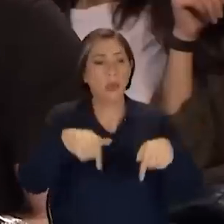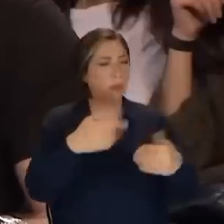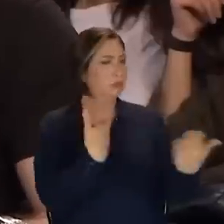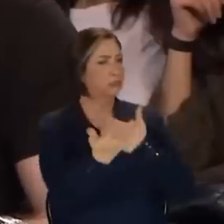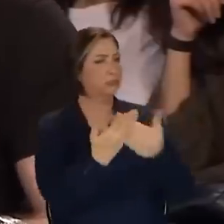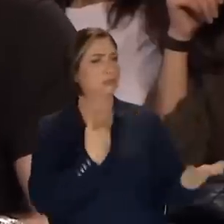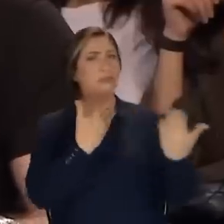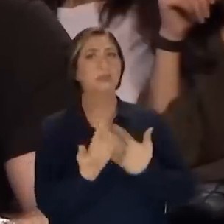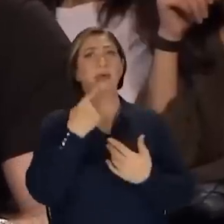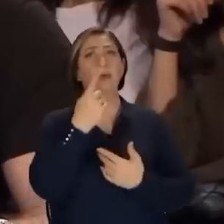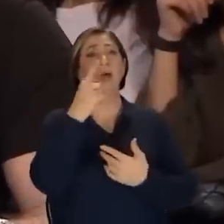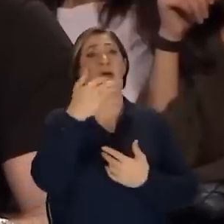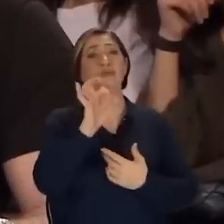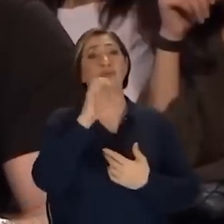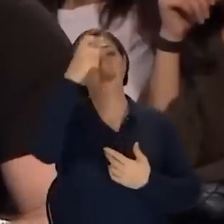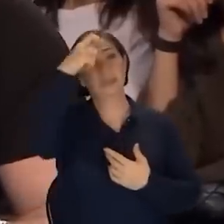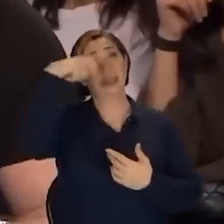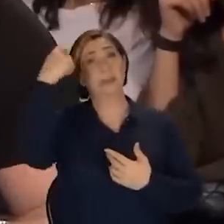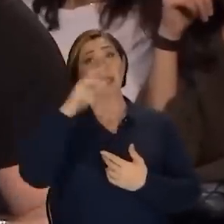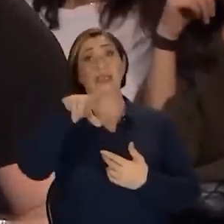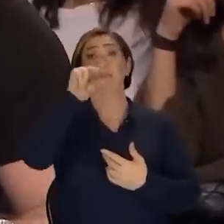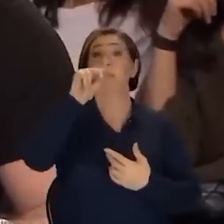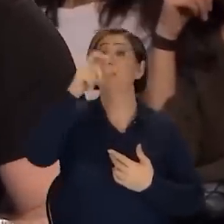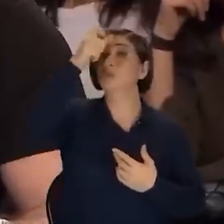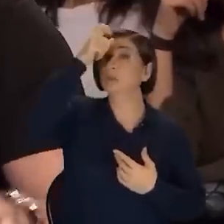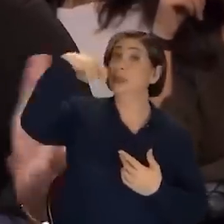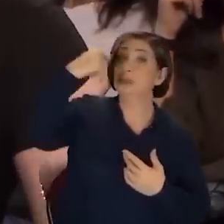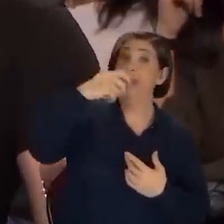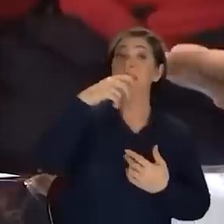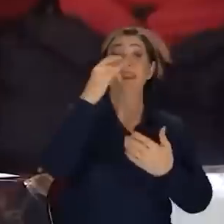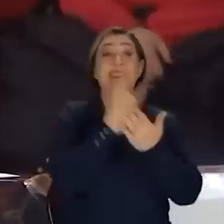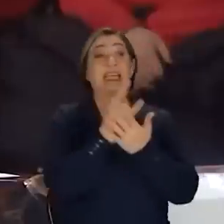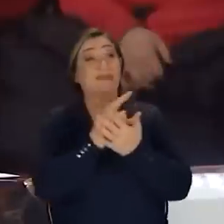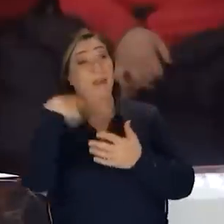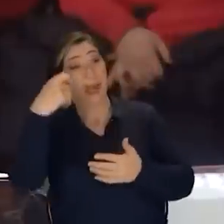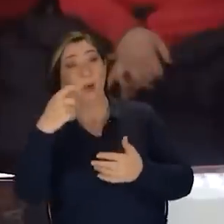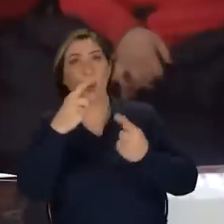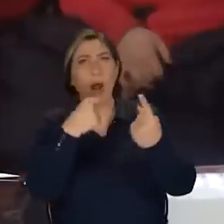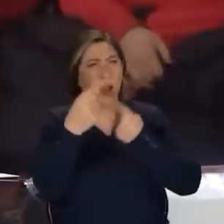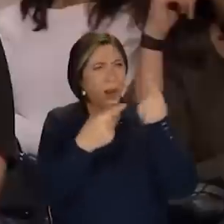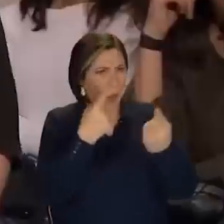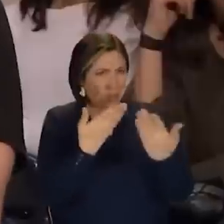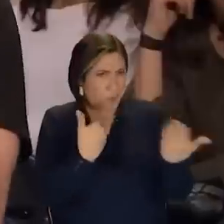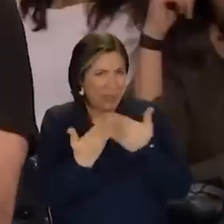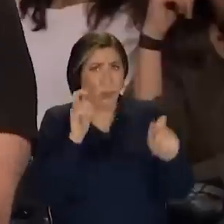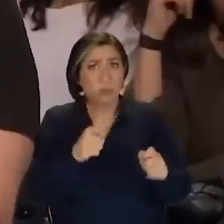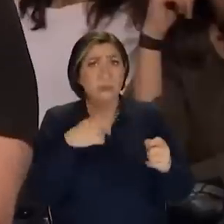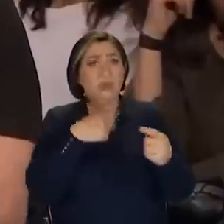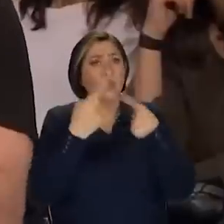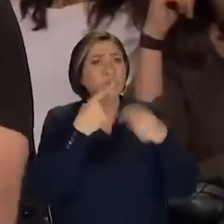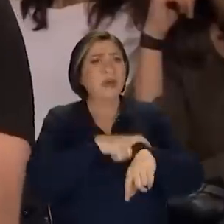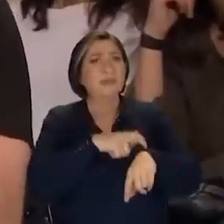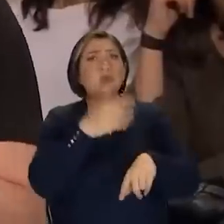şu anda konuşuyoruz Diyoruz ki 60'ların Türk sineması 70'lerin sineması seks filmleri furyası falan diye bir konuşuyoruz ya şimdi bizim